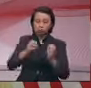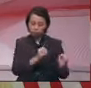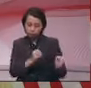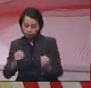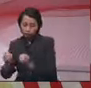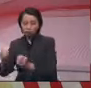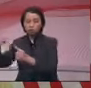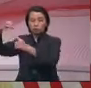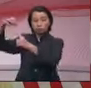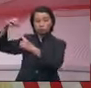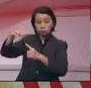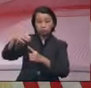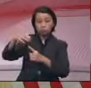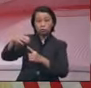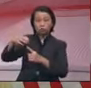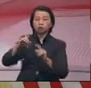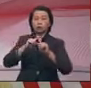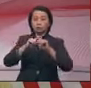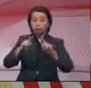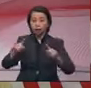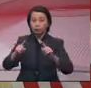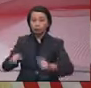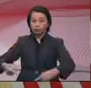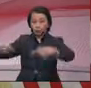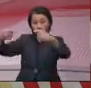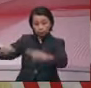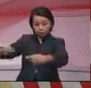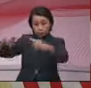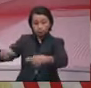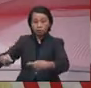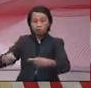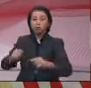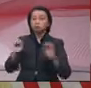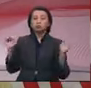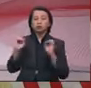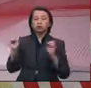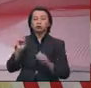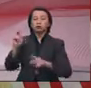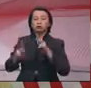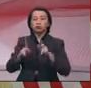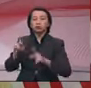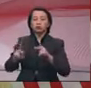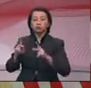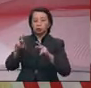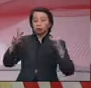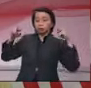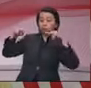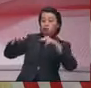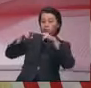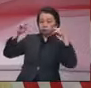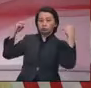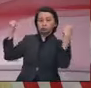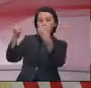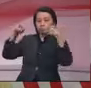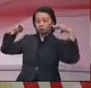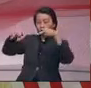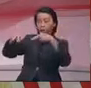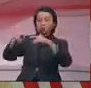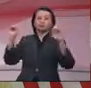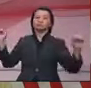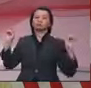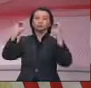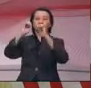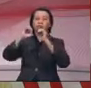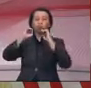Penganjuran kejohanan tetapi pertandingan yang tidak melibatkan penonton.